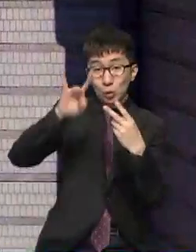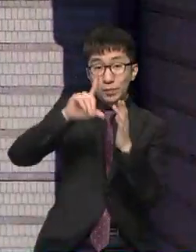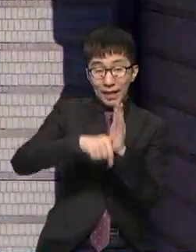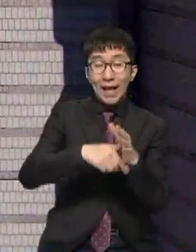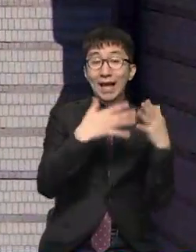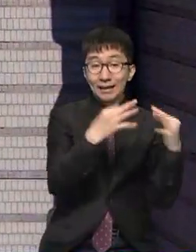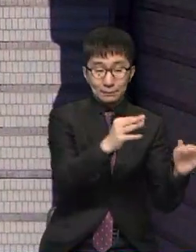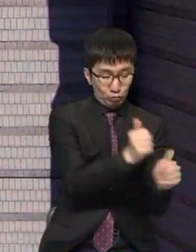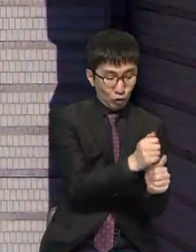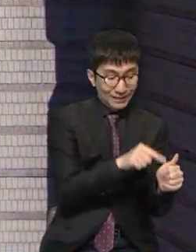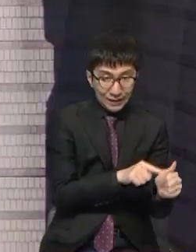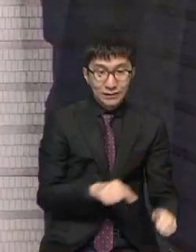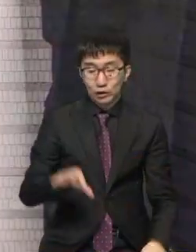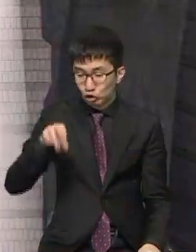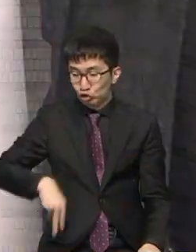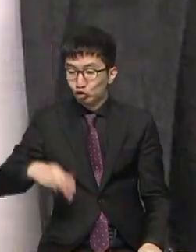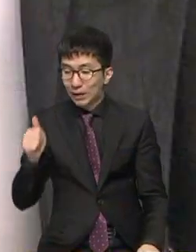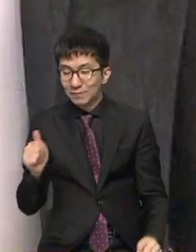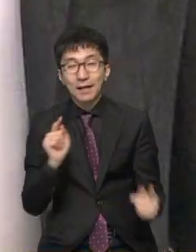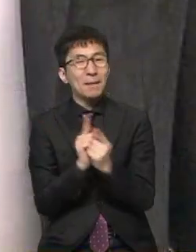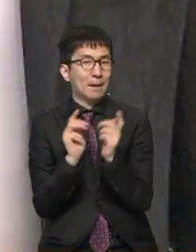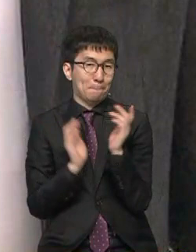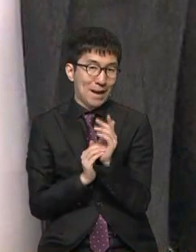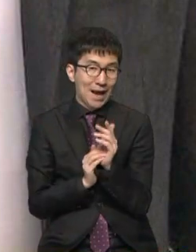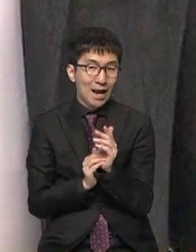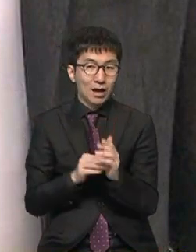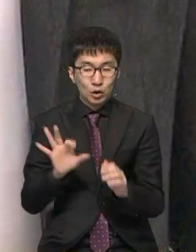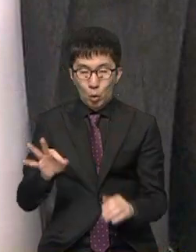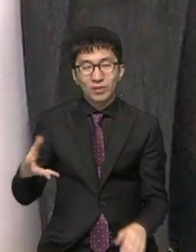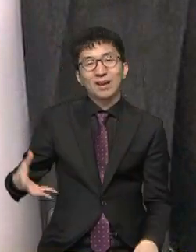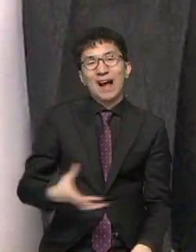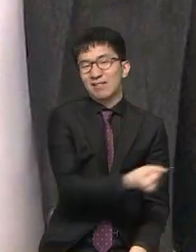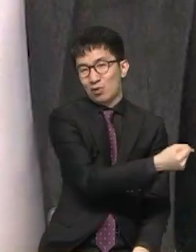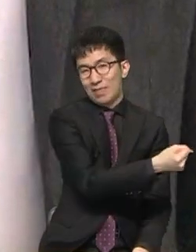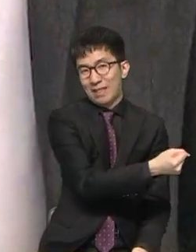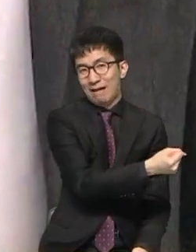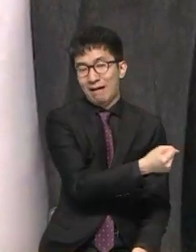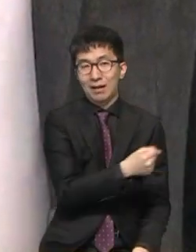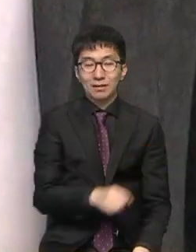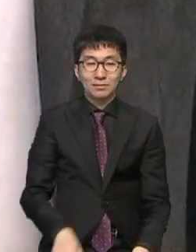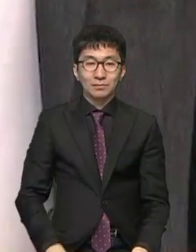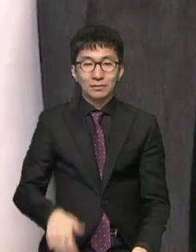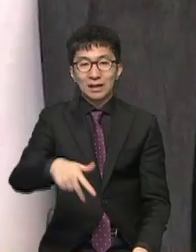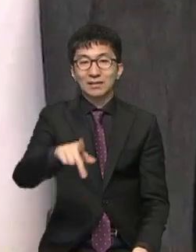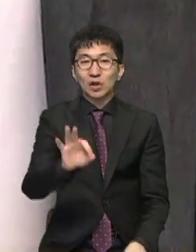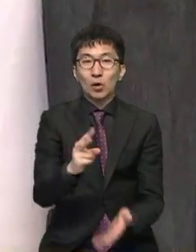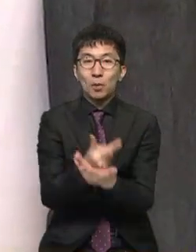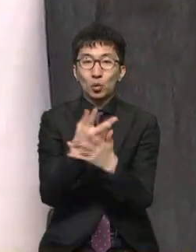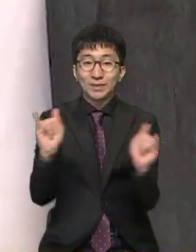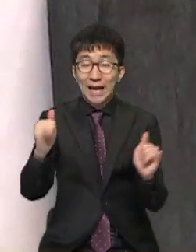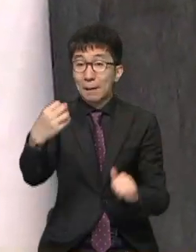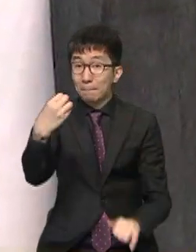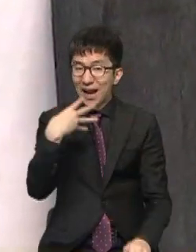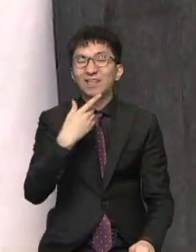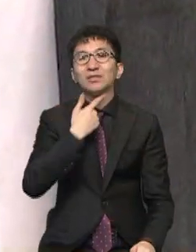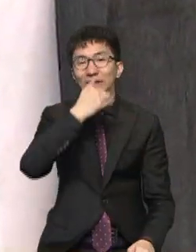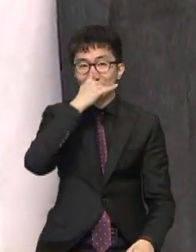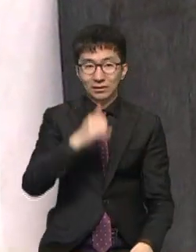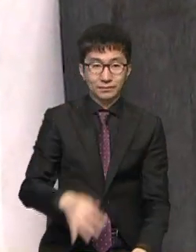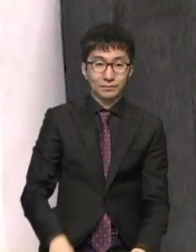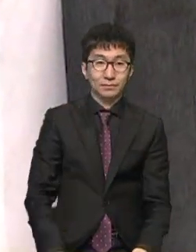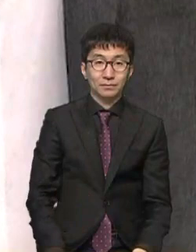전 부원장이 유 전 본부장을 찾아가 돈을 받아간 걸로 추정된다는 정민용 변호사의 진술이 나오기도